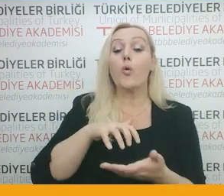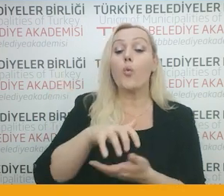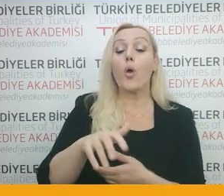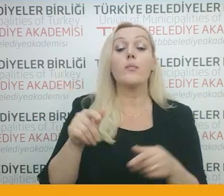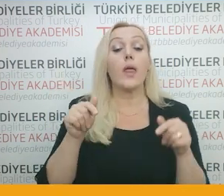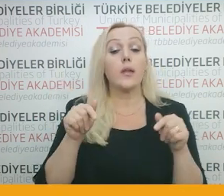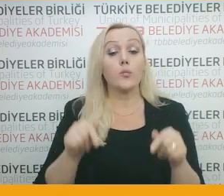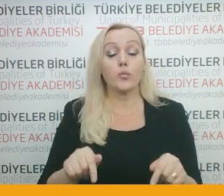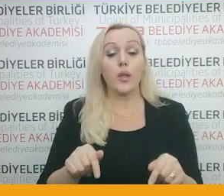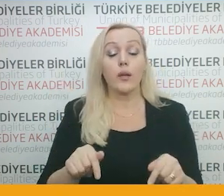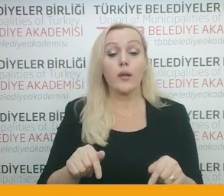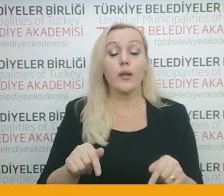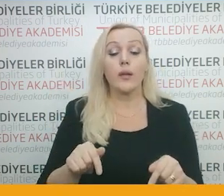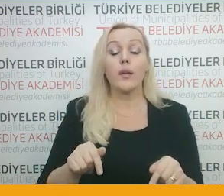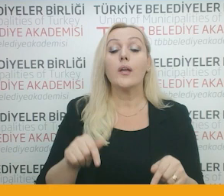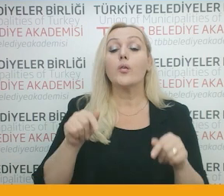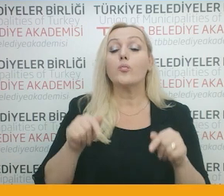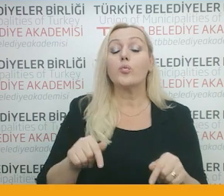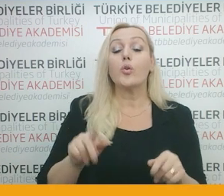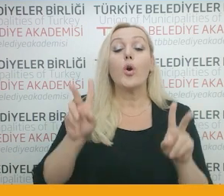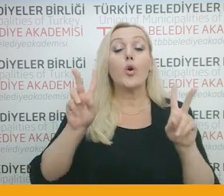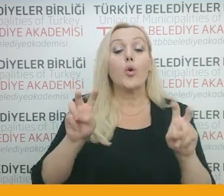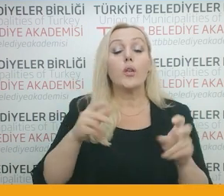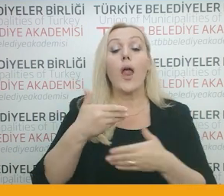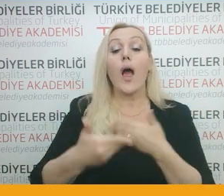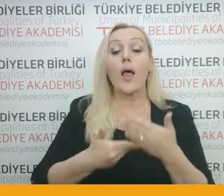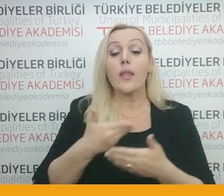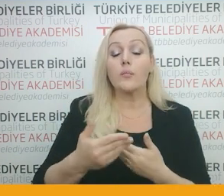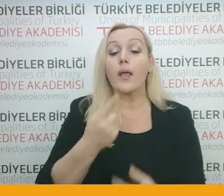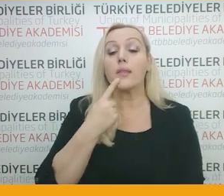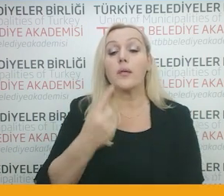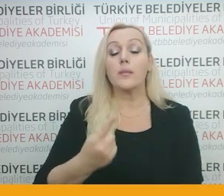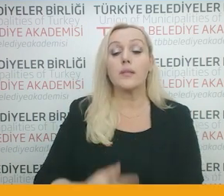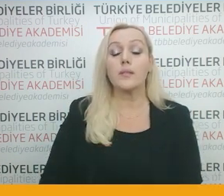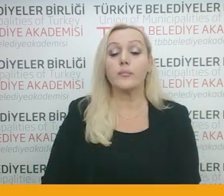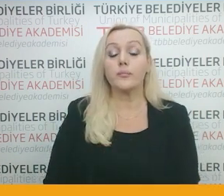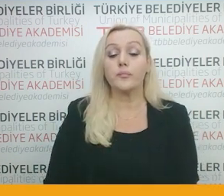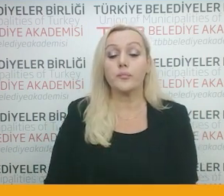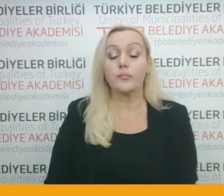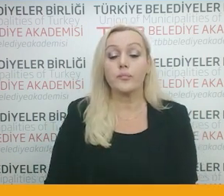bunlar. Ana yapısı bu konulardan bahsediyor diyebiliriz.